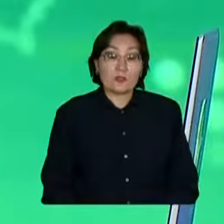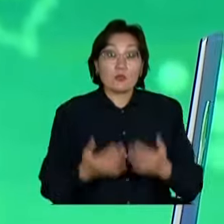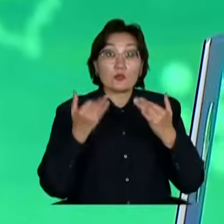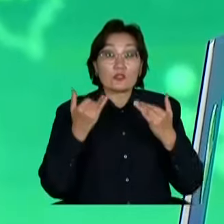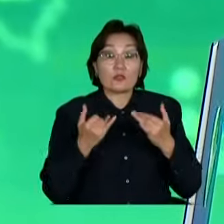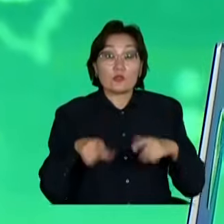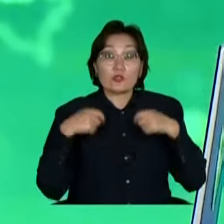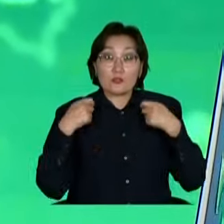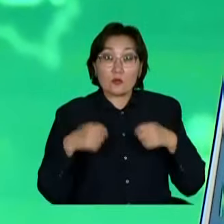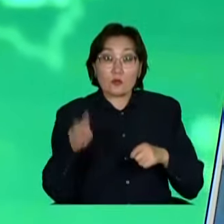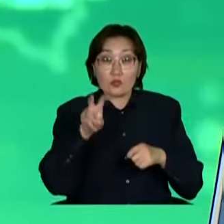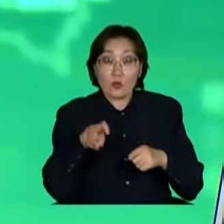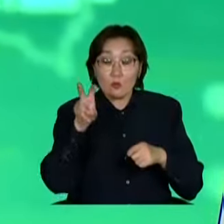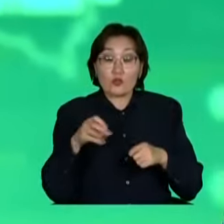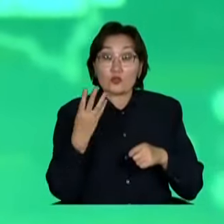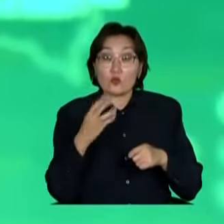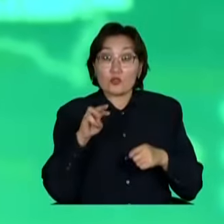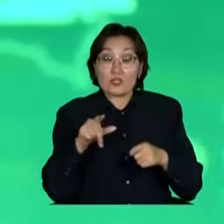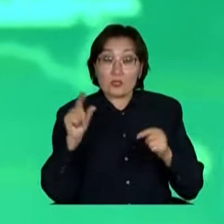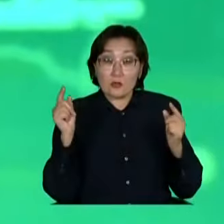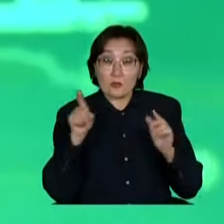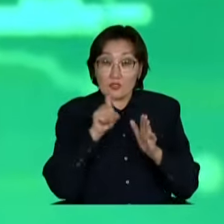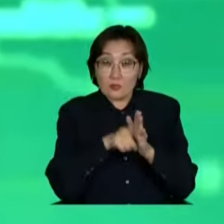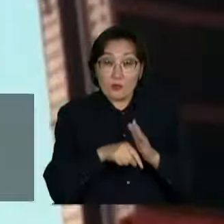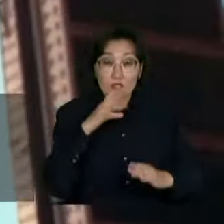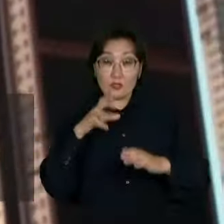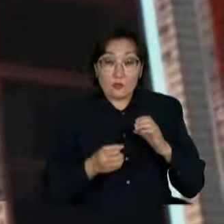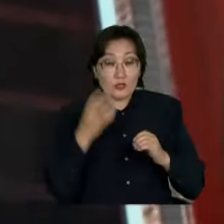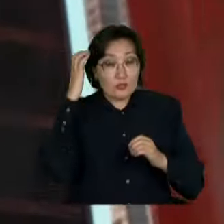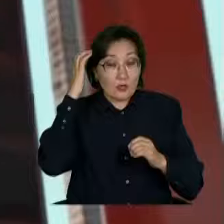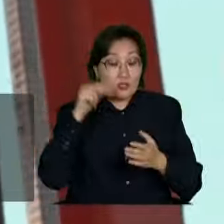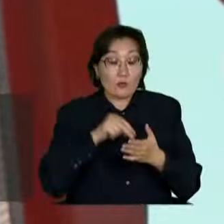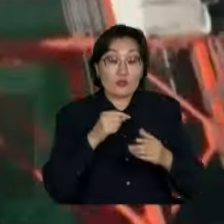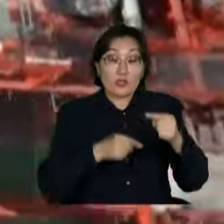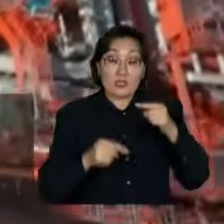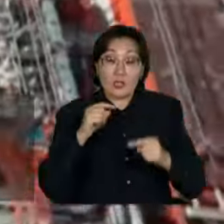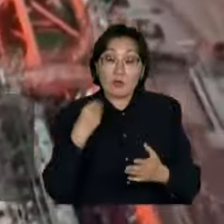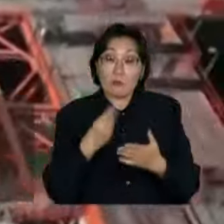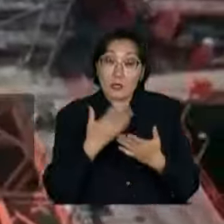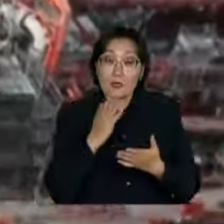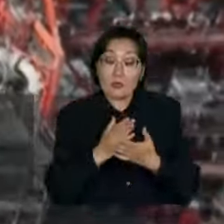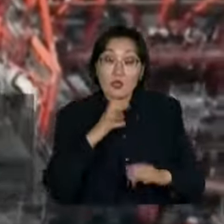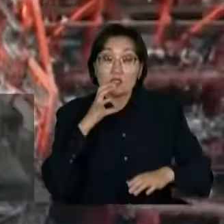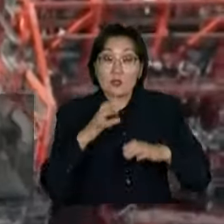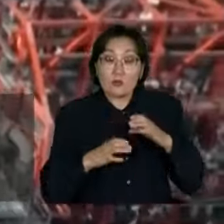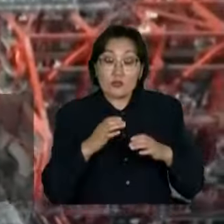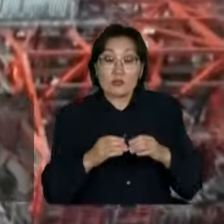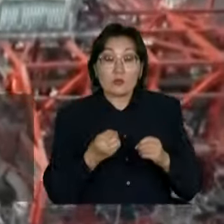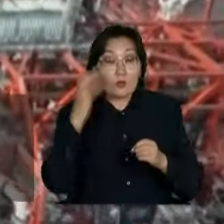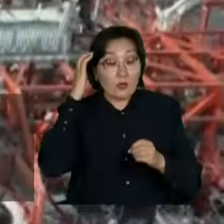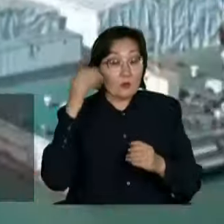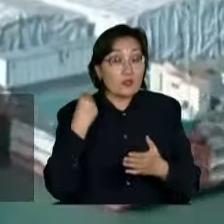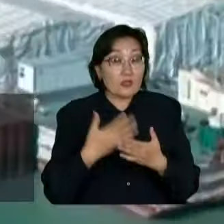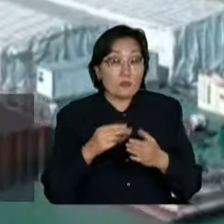Бүгінгі саудада доллар 4 теңгеге арзандады, ал әлемдік мұнай бағасы керісінше көтеріліп жатыр. Жаһанда қара алтын құны